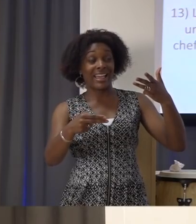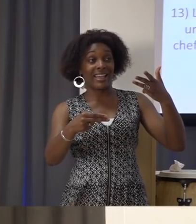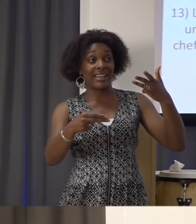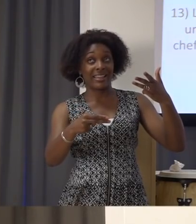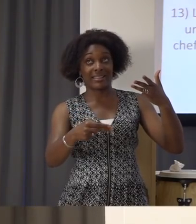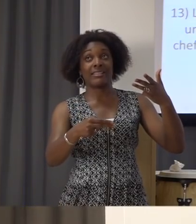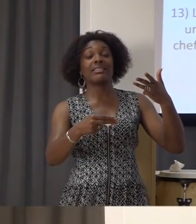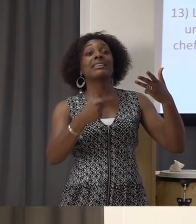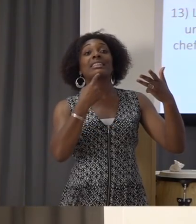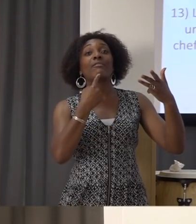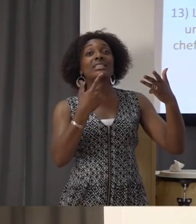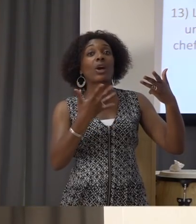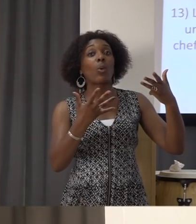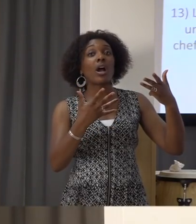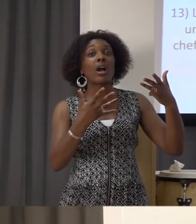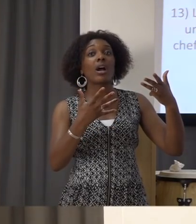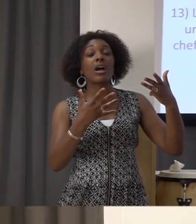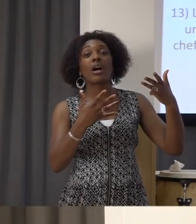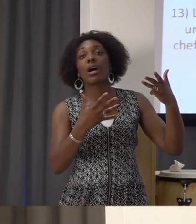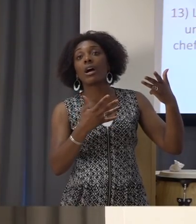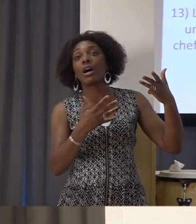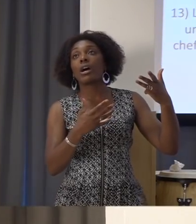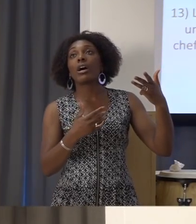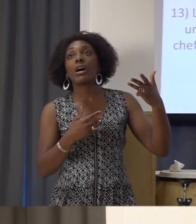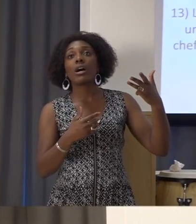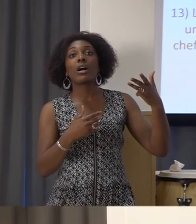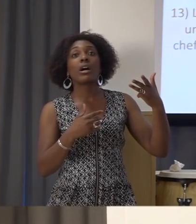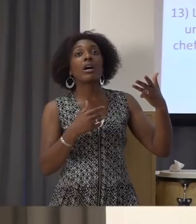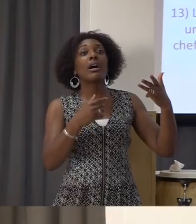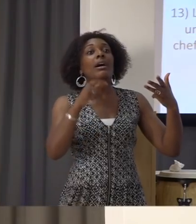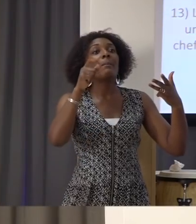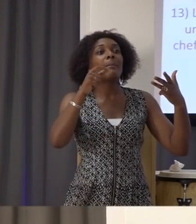Amoréens signifie diseur. Ceux qui parlent.